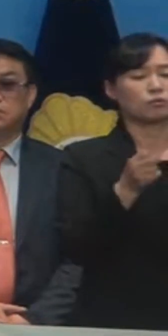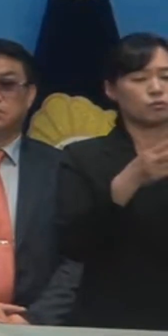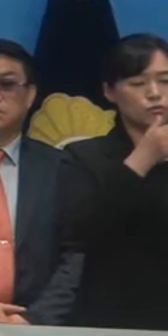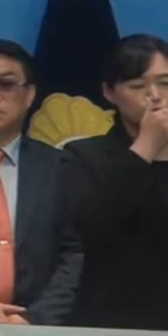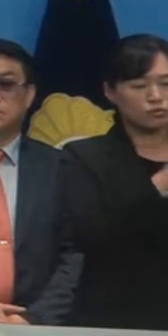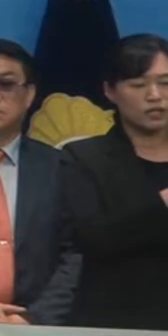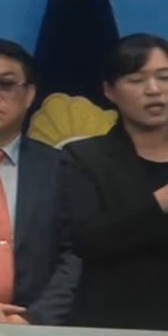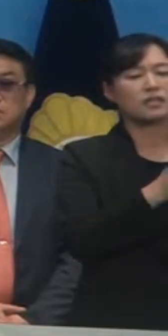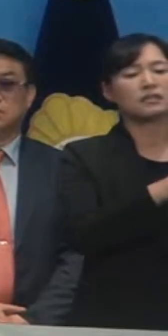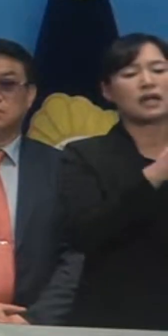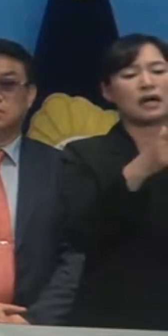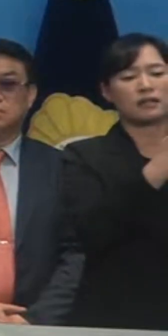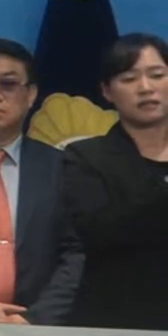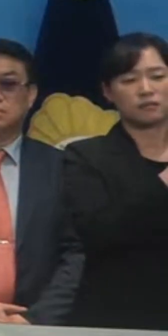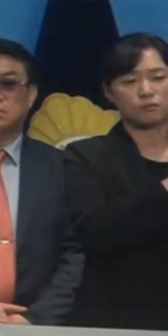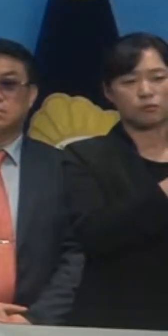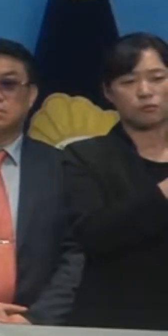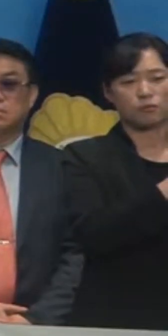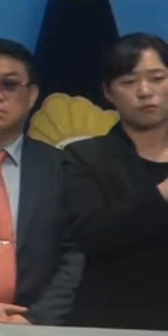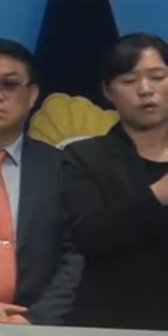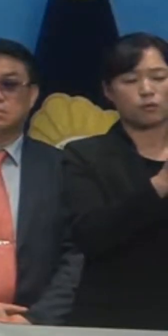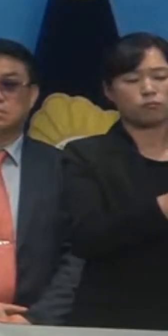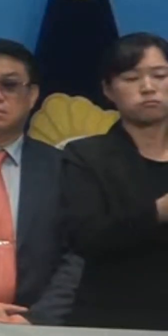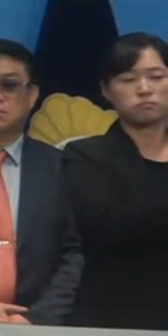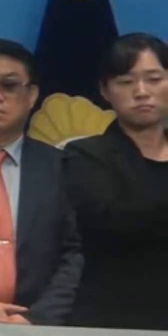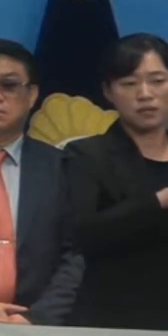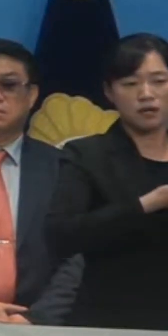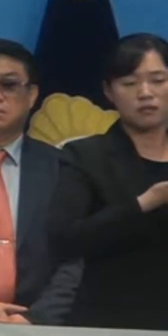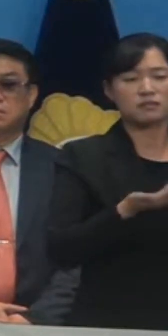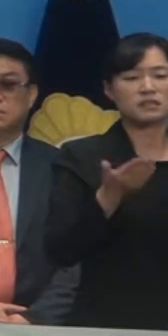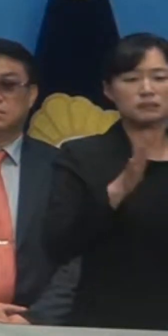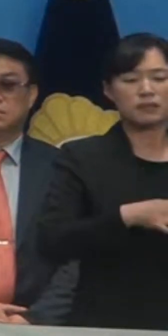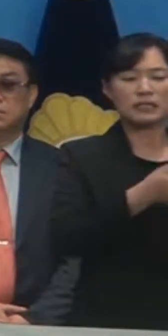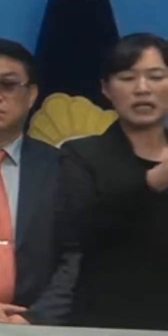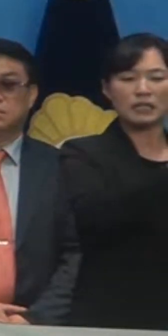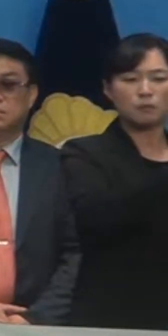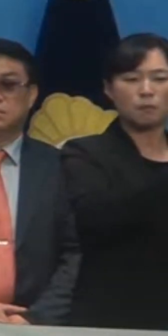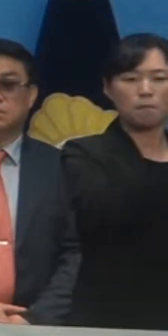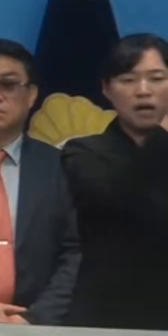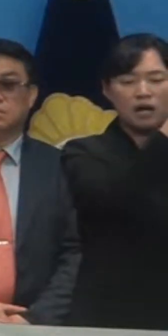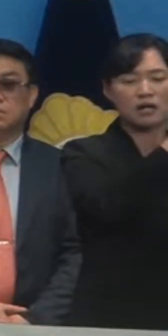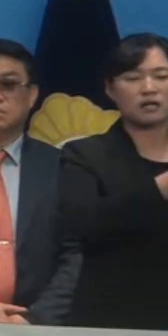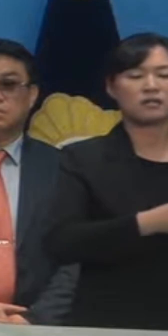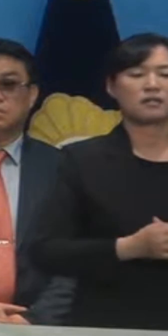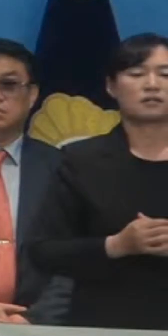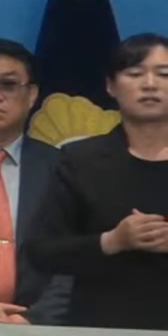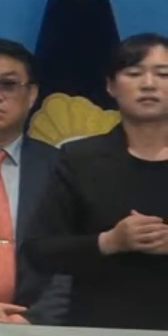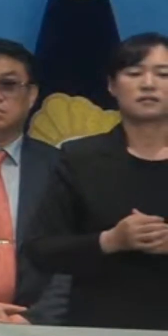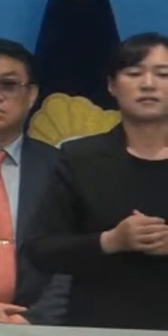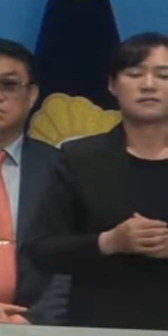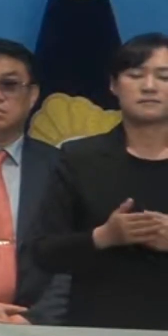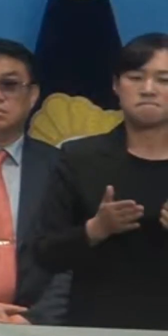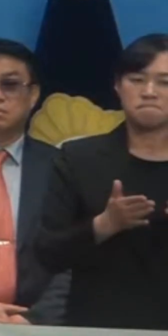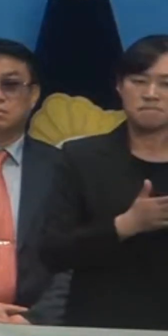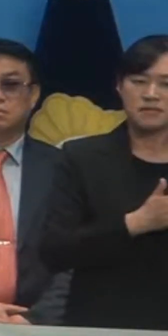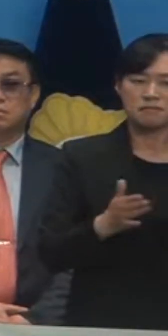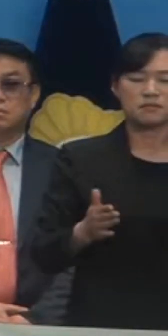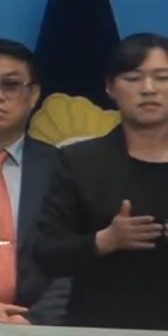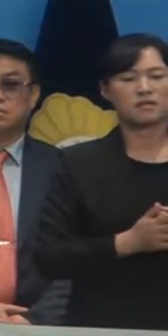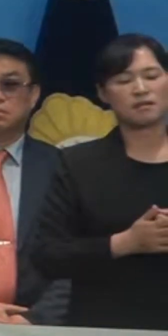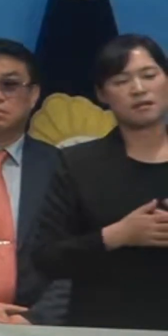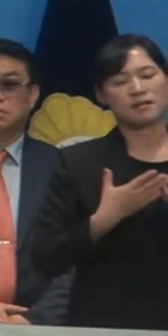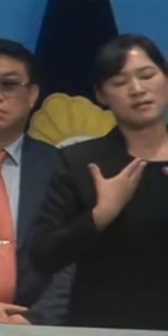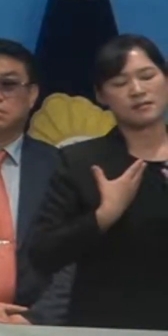강화를 챙기겠다고 공문까지 보냈지만은 이 약속을 지키지 않았습니다. 여기에 대해서 이분들은